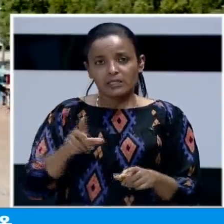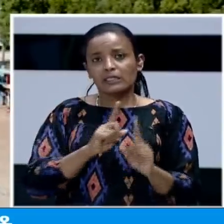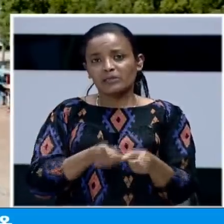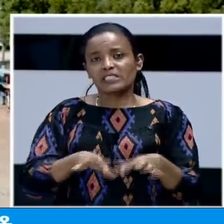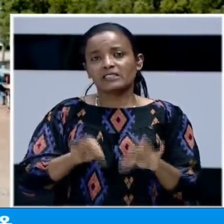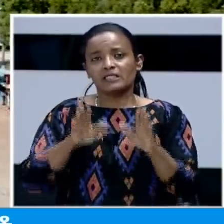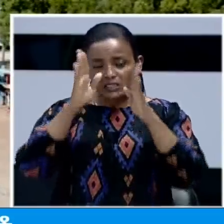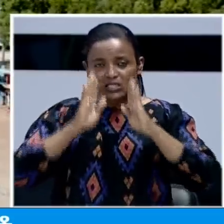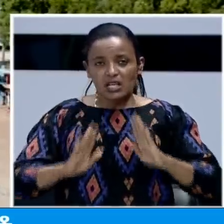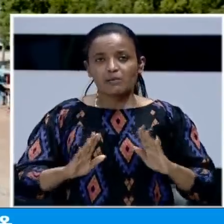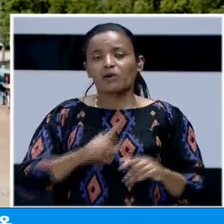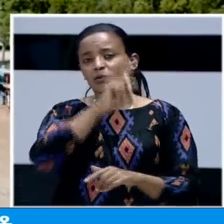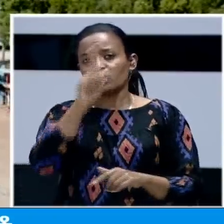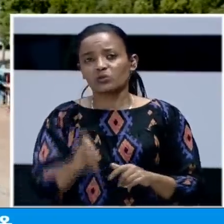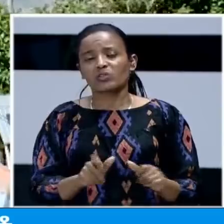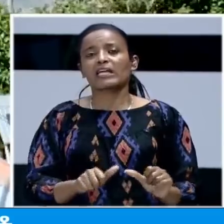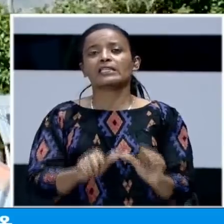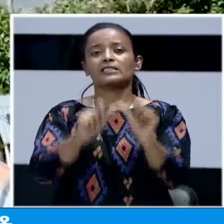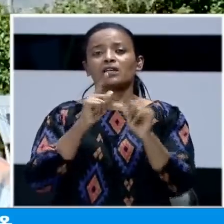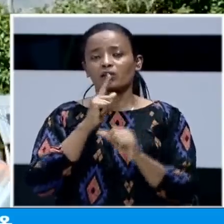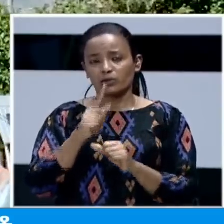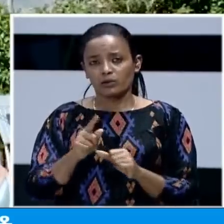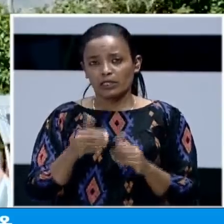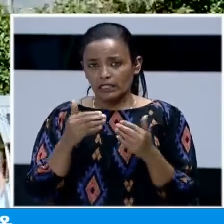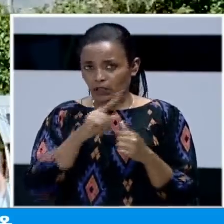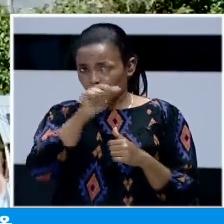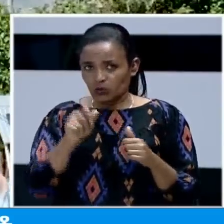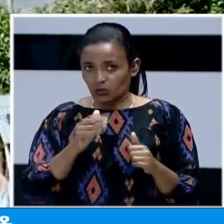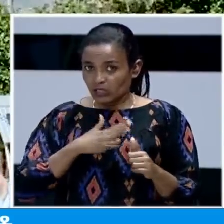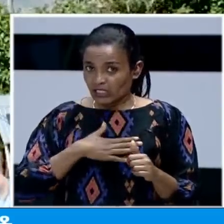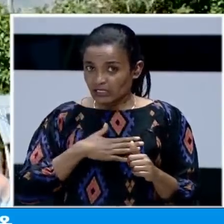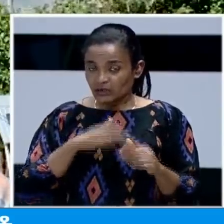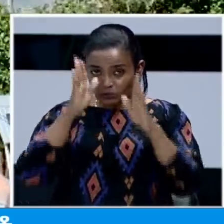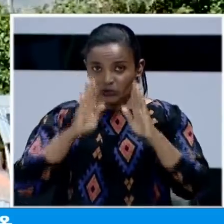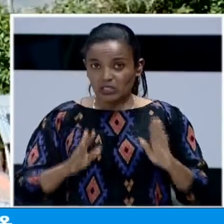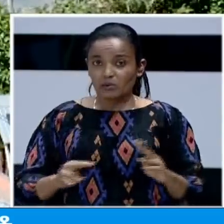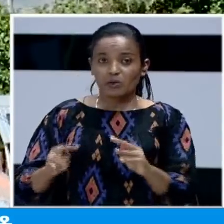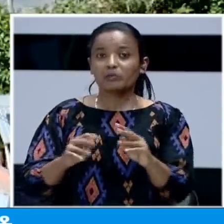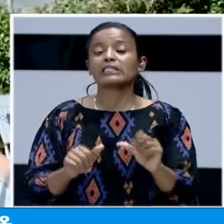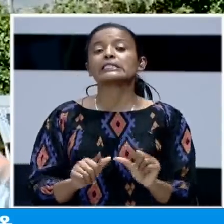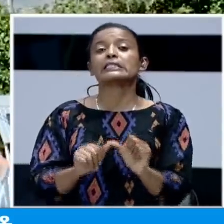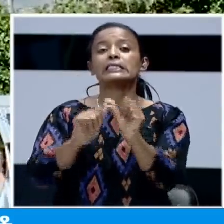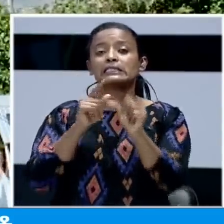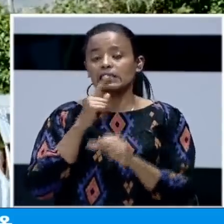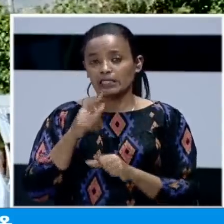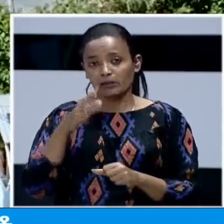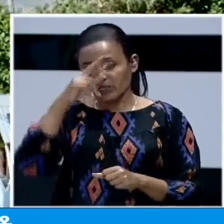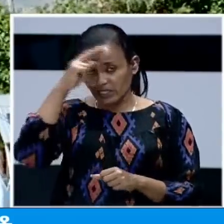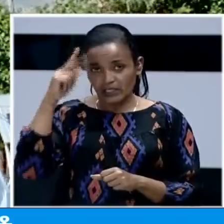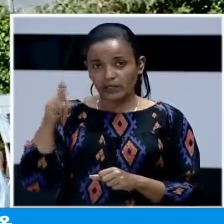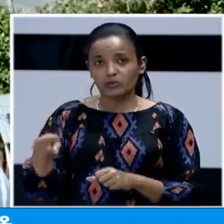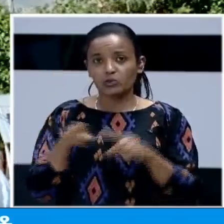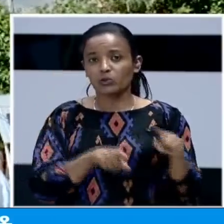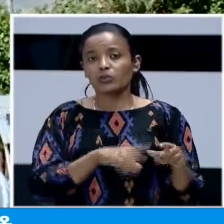نركب سلاماوي حطونا قلت علي إلوم تناغن حزوون بسلام من قد اسكامك عرشان قطلنا مالتيو مهنياتو